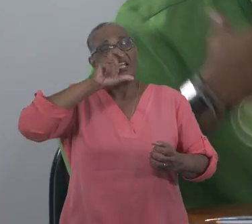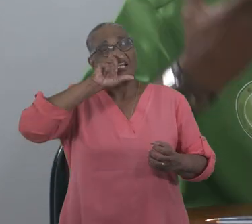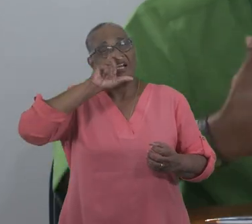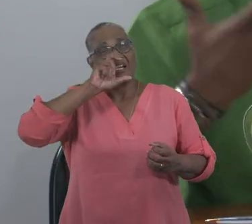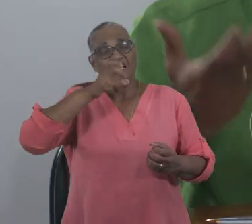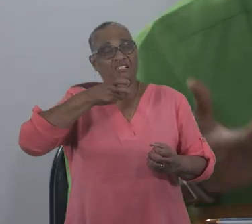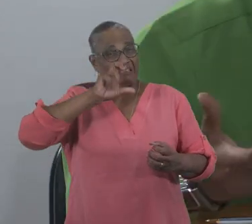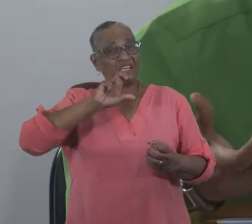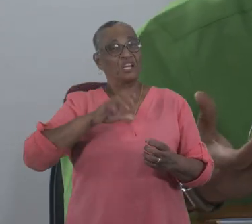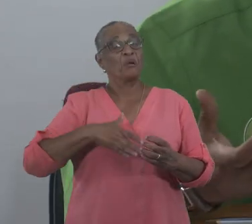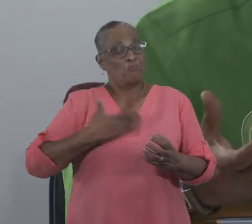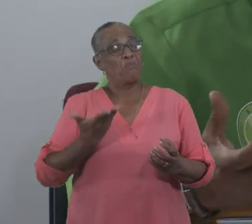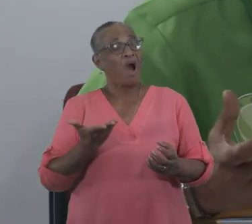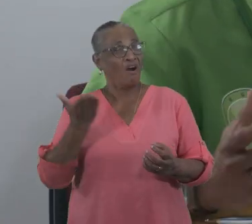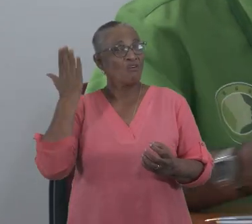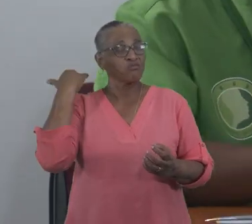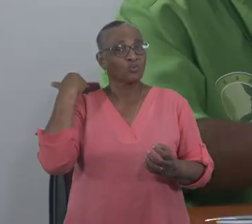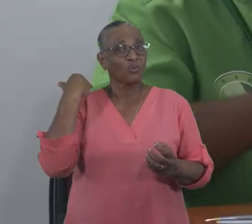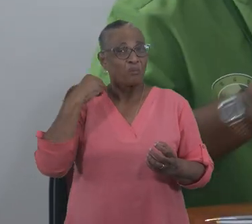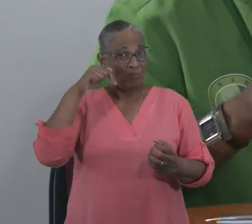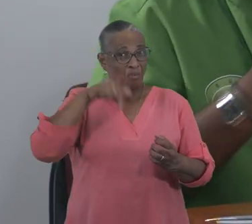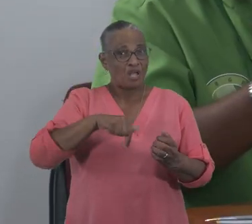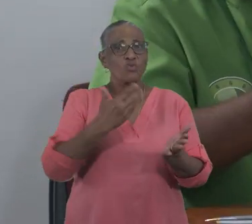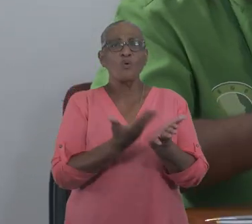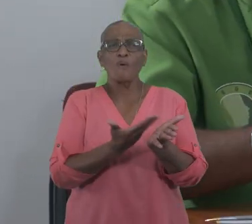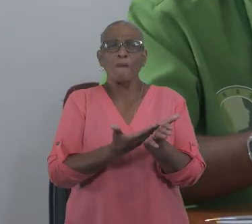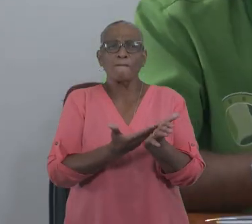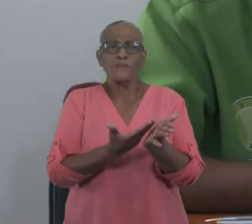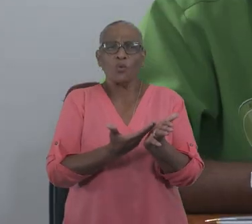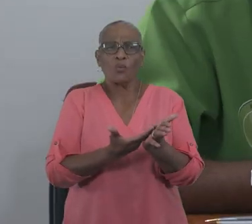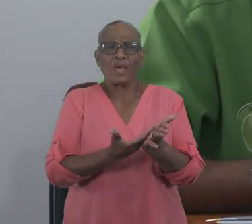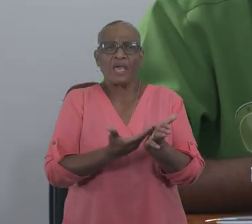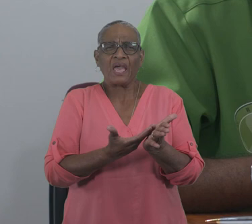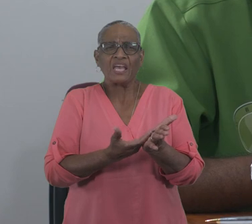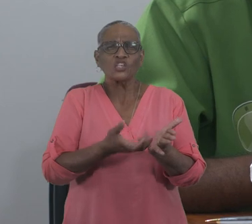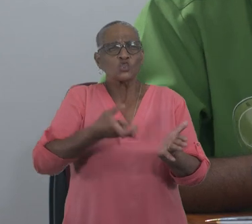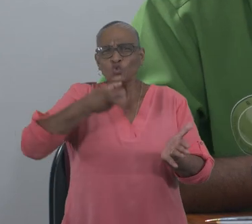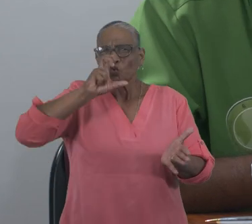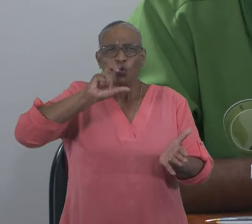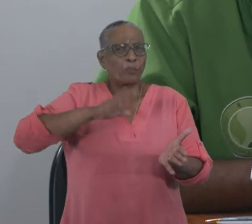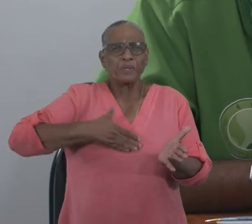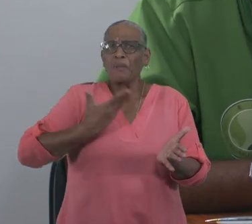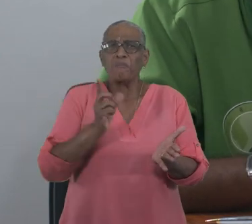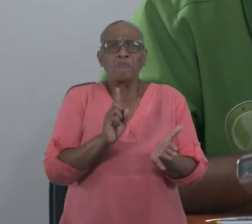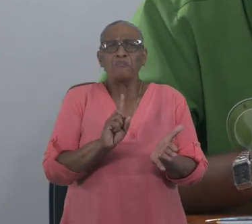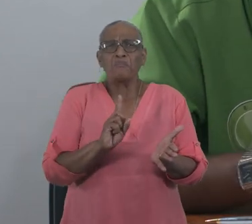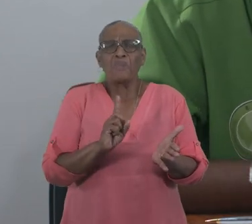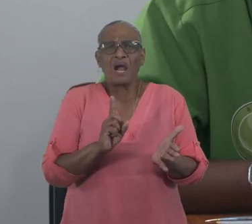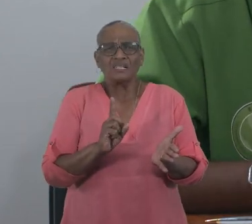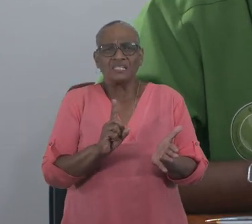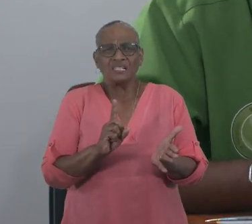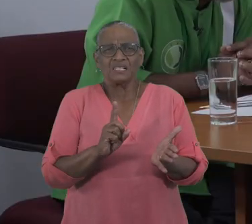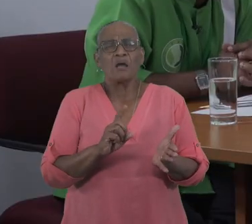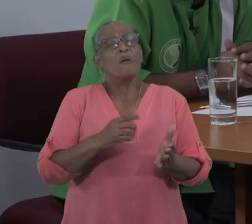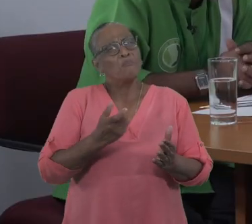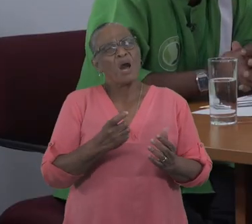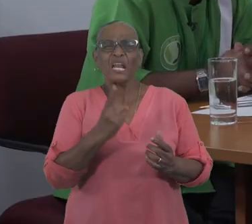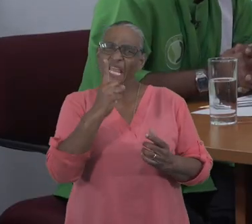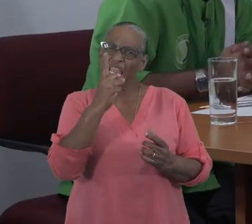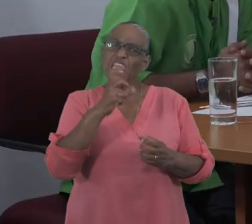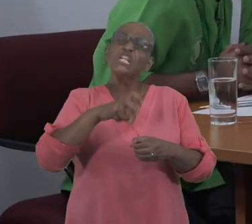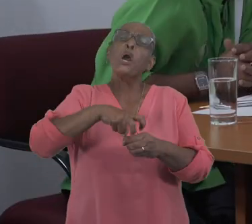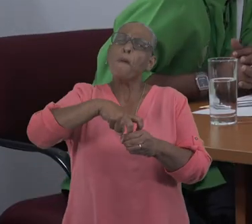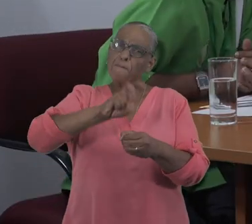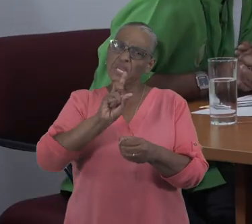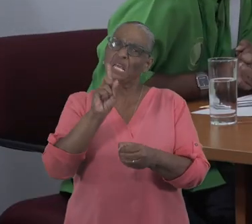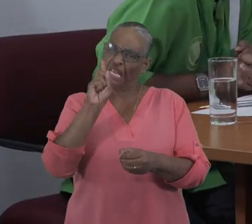toch? Harmful drinking. Dat ja, dat ja, ja, ja. Ik zeg maar, nou, je heren, bij wijze kom hoor, dat gaat soppieschrift ook toe. Ja. Maar ik denk dat je